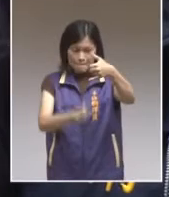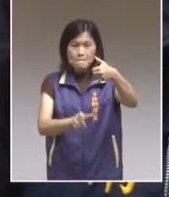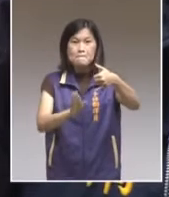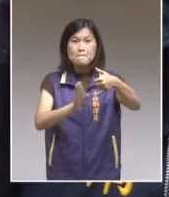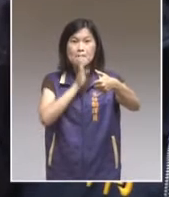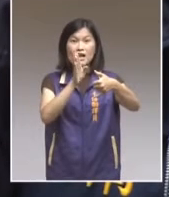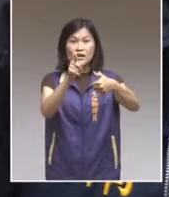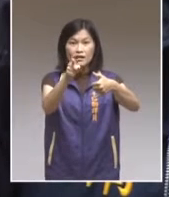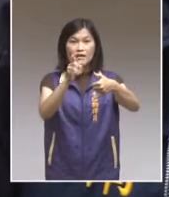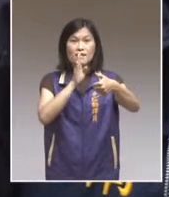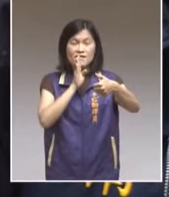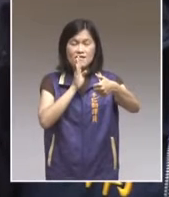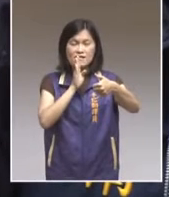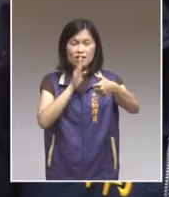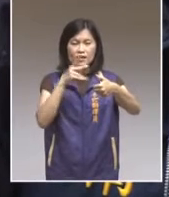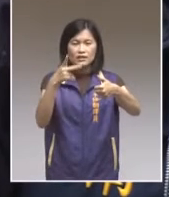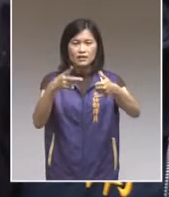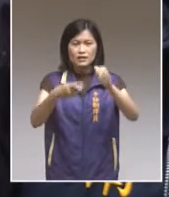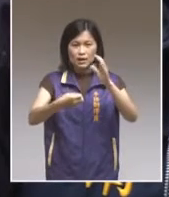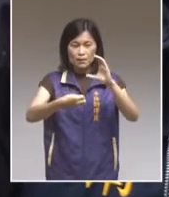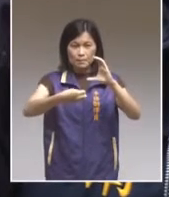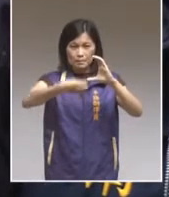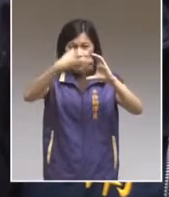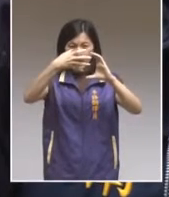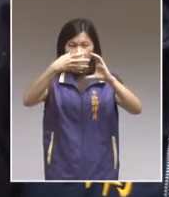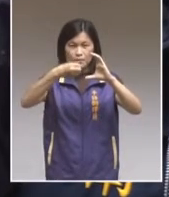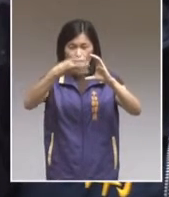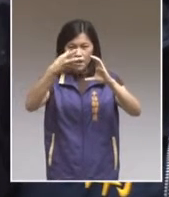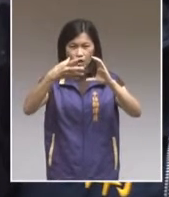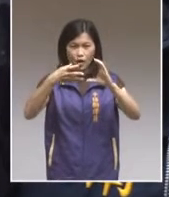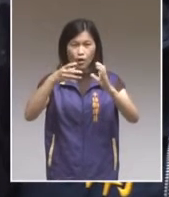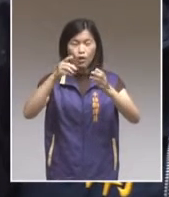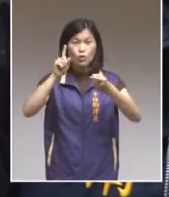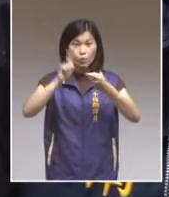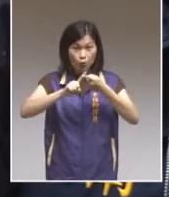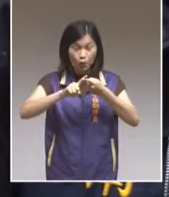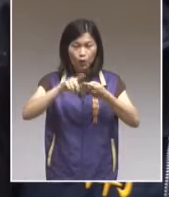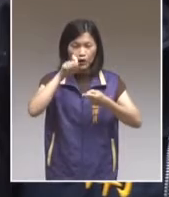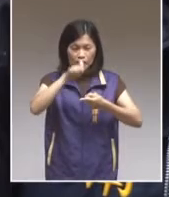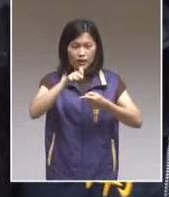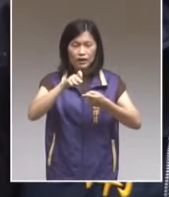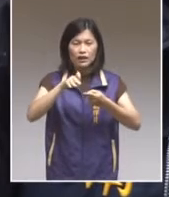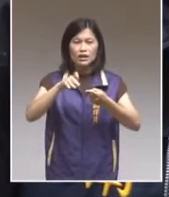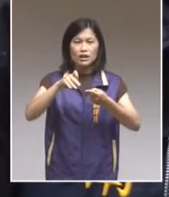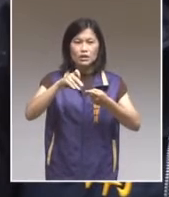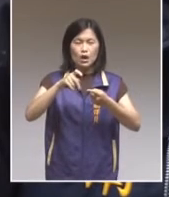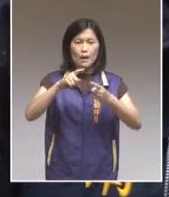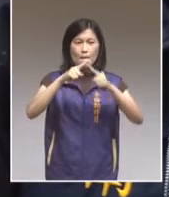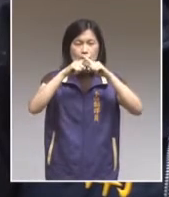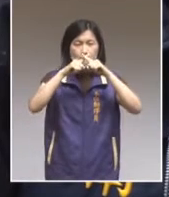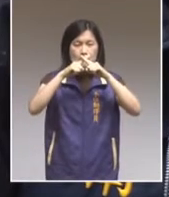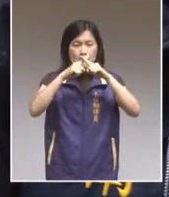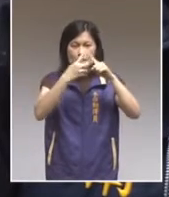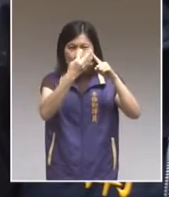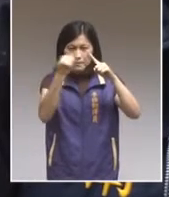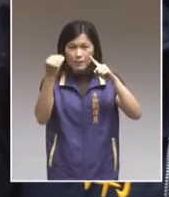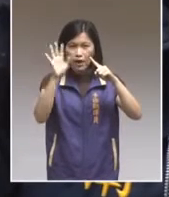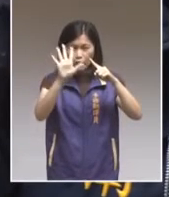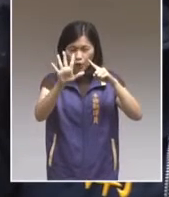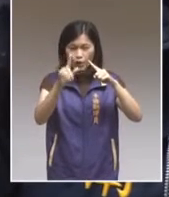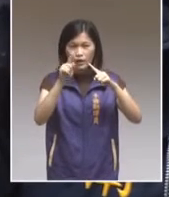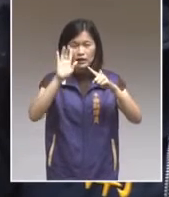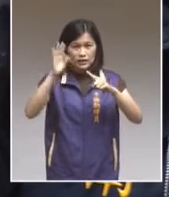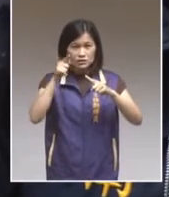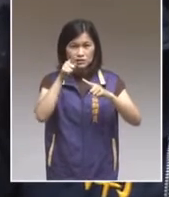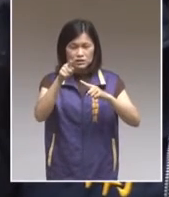它会出现一个让你确认的一个资讯，那当然中间会有一些隐码，但是足以去 辨